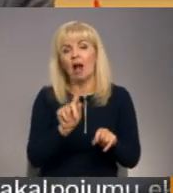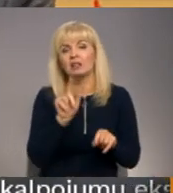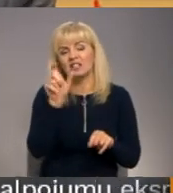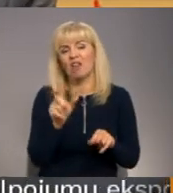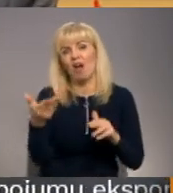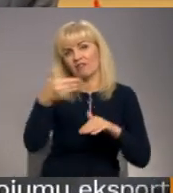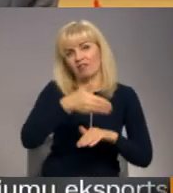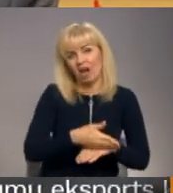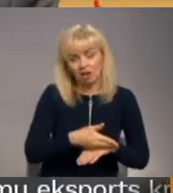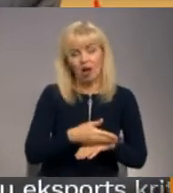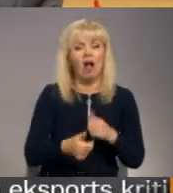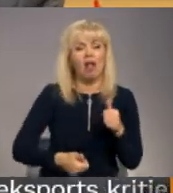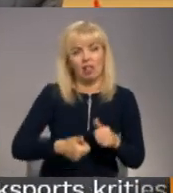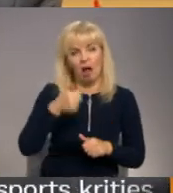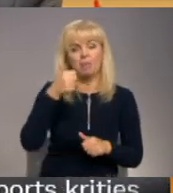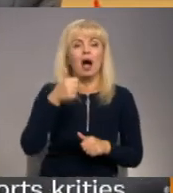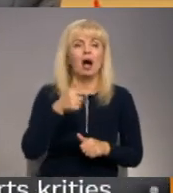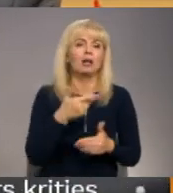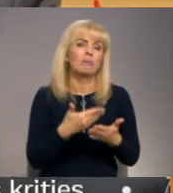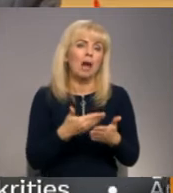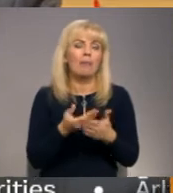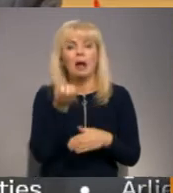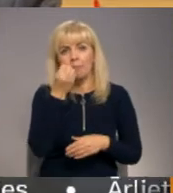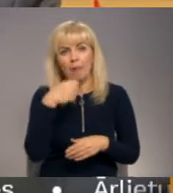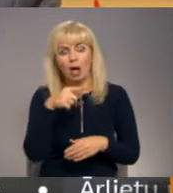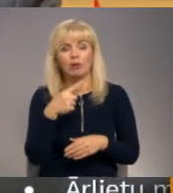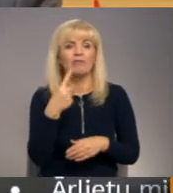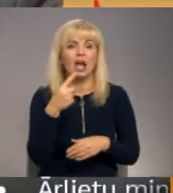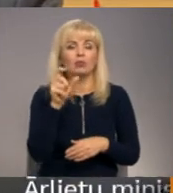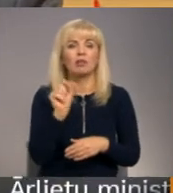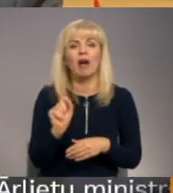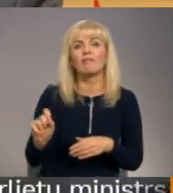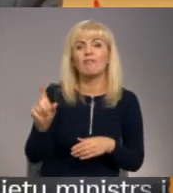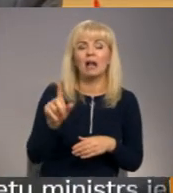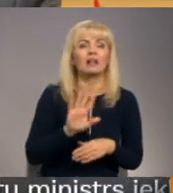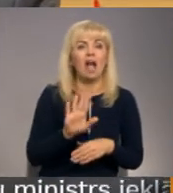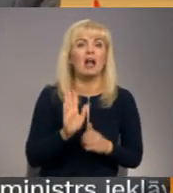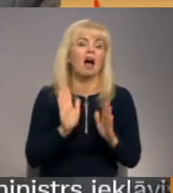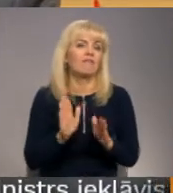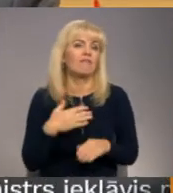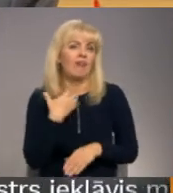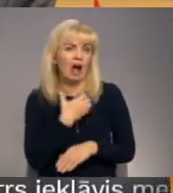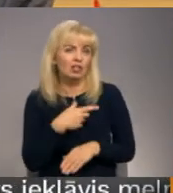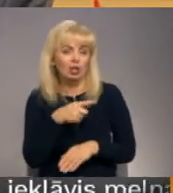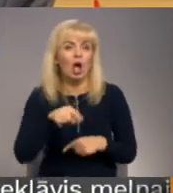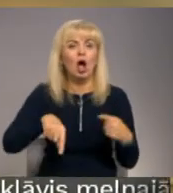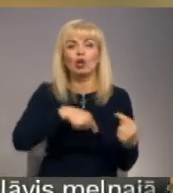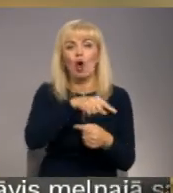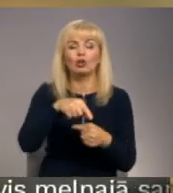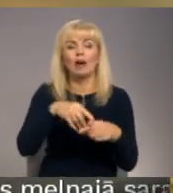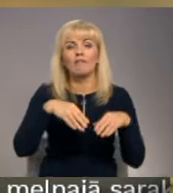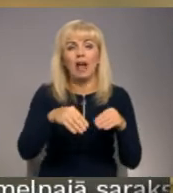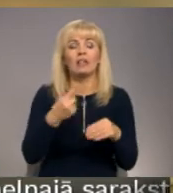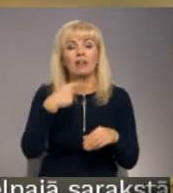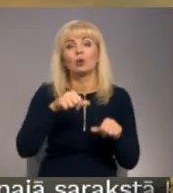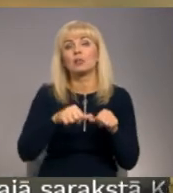cilvēks un tad labāk, lai teiksim, kādā tur bērndārzā ir pa vienu cilvēku vairāk, ir kā nekā vajadzētu, lai varētu šo rotāciju veikt. Vienā